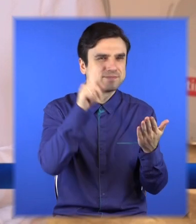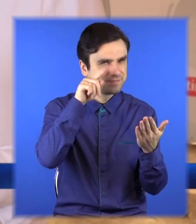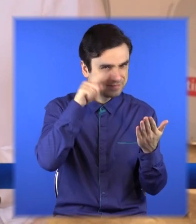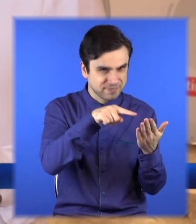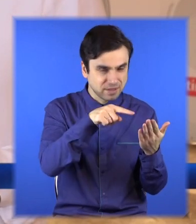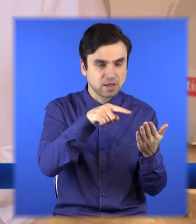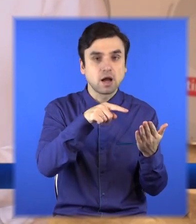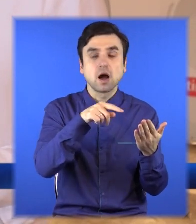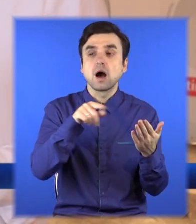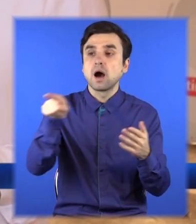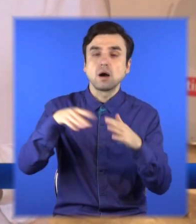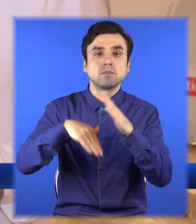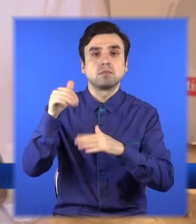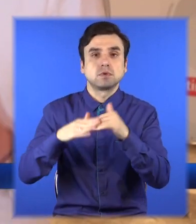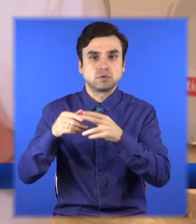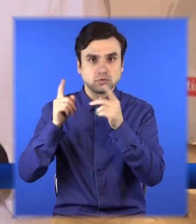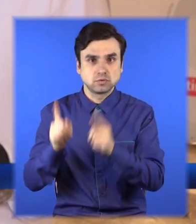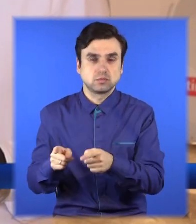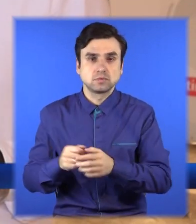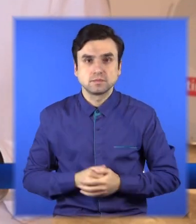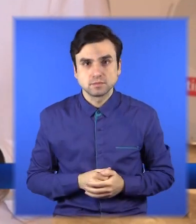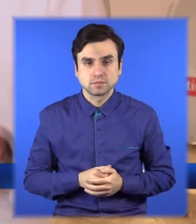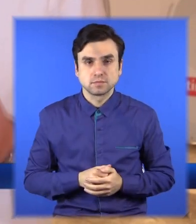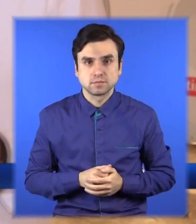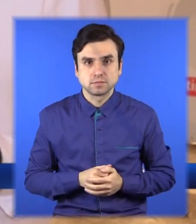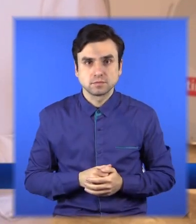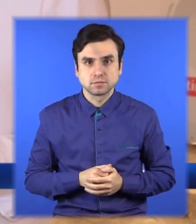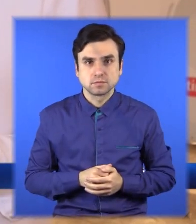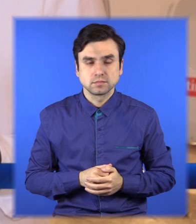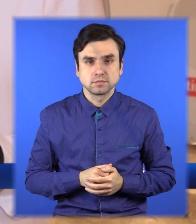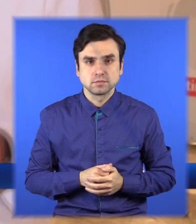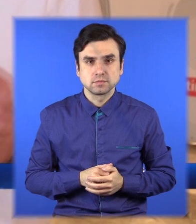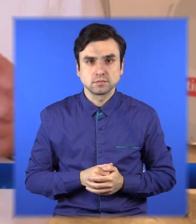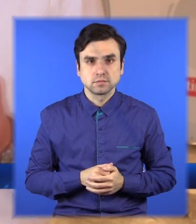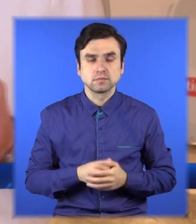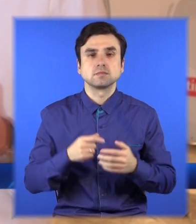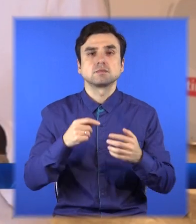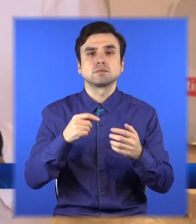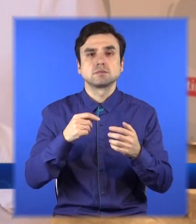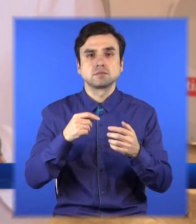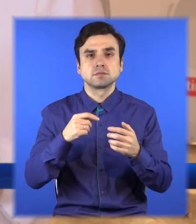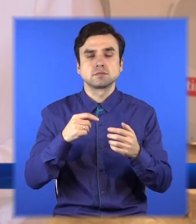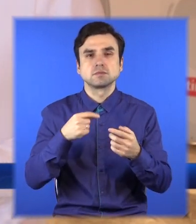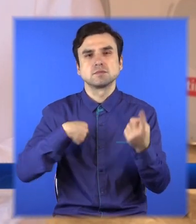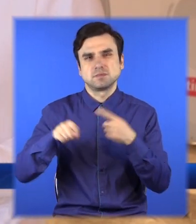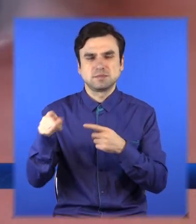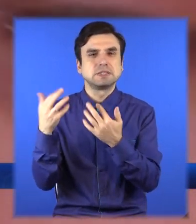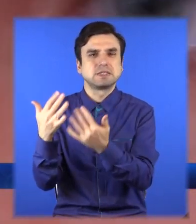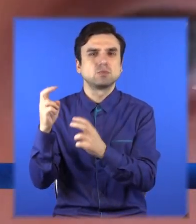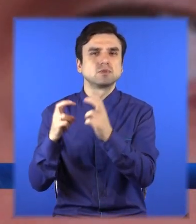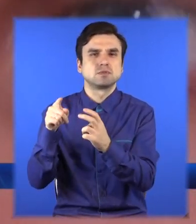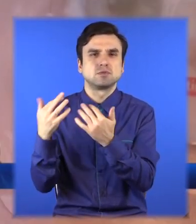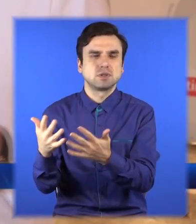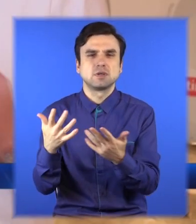кейс-движення в Україні вже третій рік, ми працюємо з великим кількістю компаній, але в основному у нас фокус є на менеджмент, маркетинг і інші